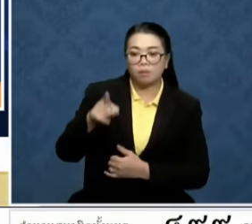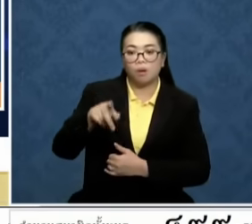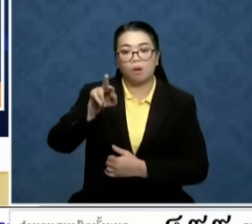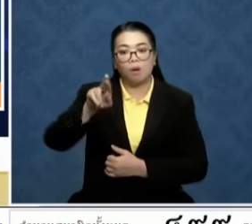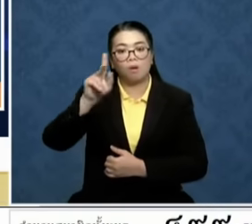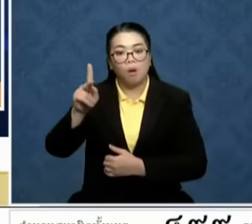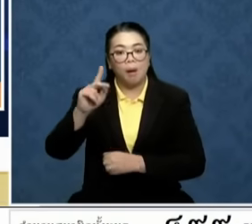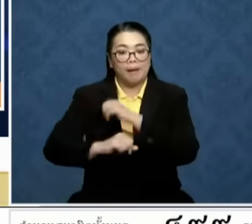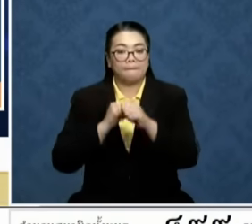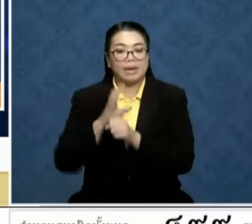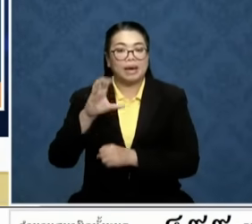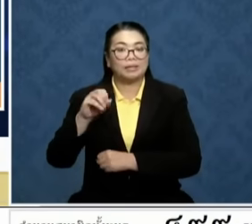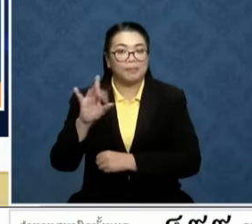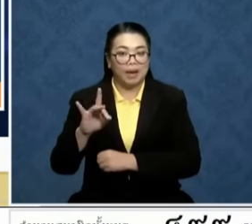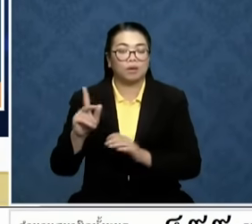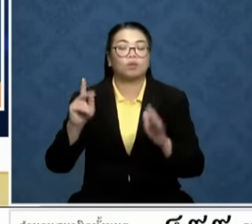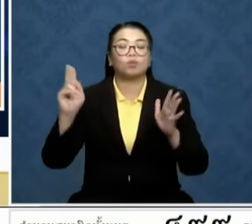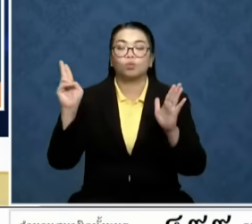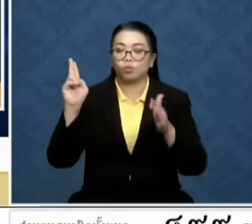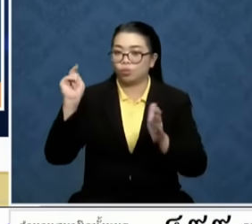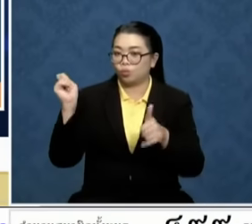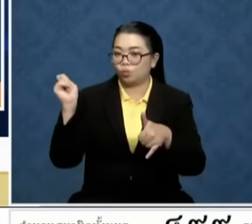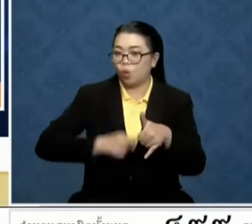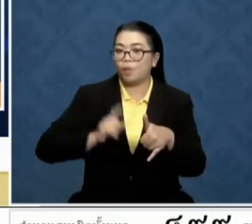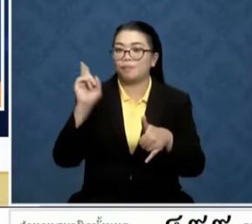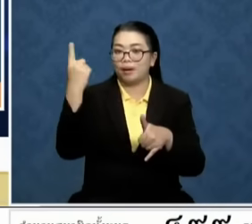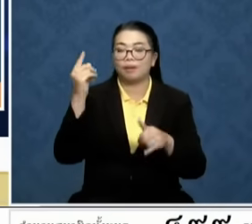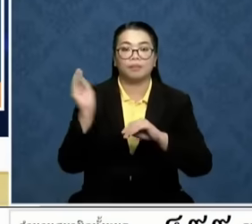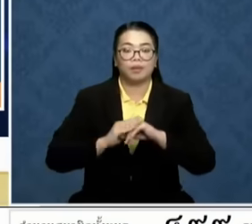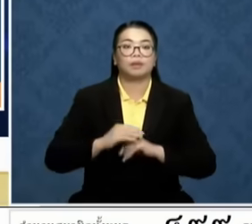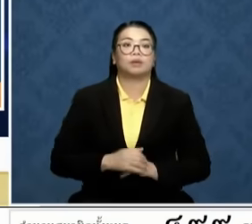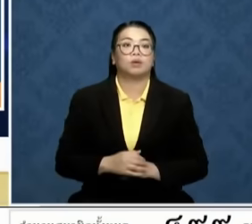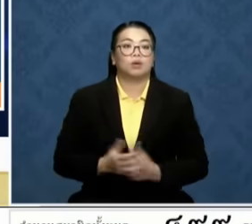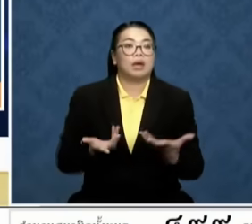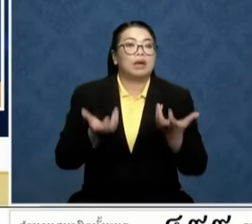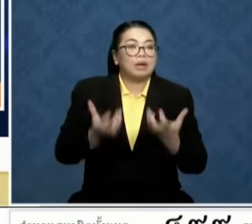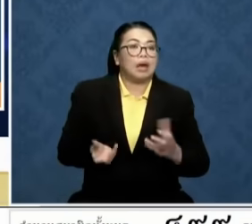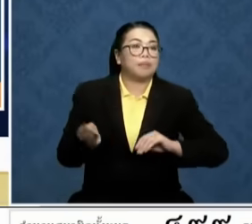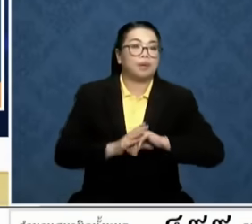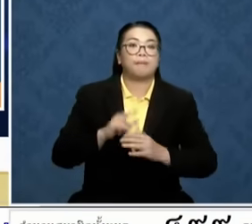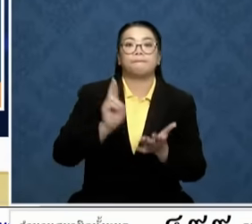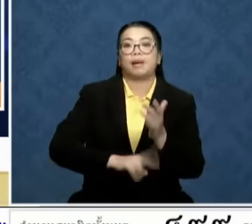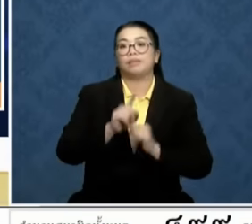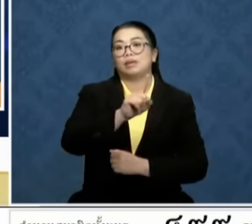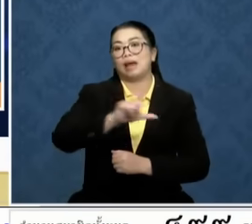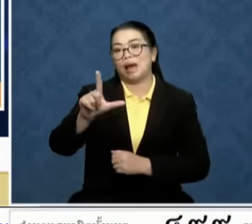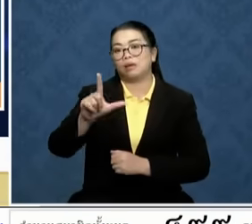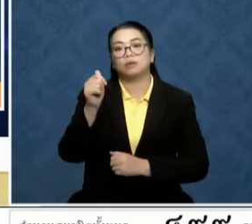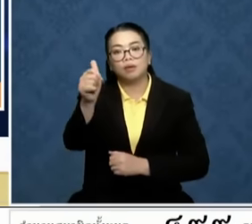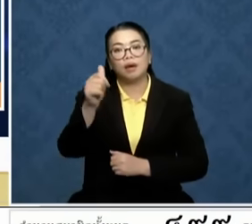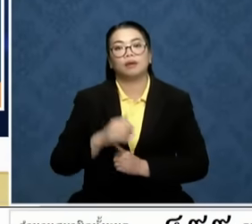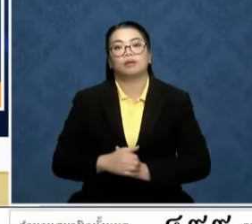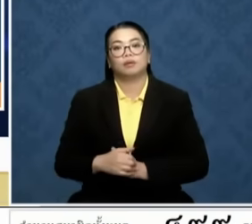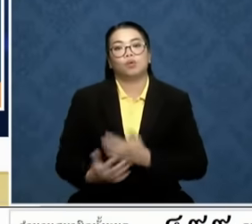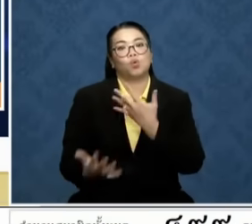ประมงปี 58สไลด์ถัดไปครับซึ่งก็คล้ายๆเดิมโทษหนักขึ้นนิดหน่อยกลายเป็นปรับ 1ล้านบาทได้